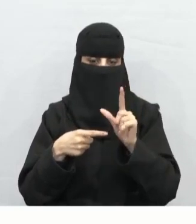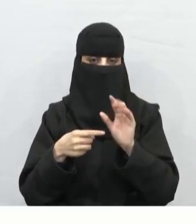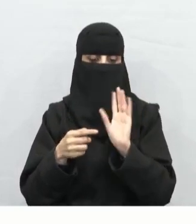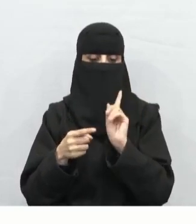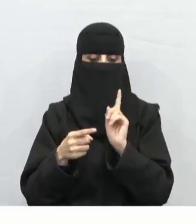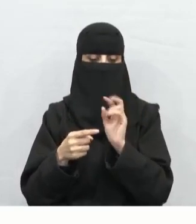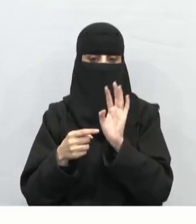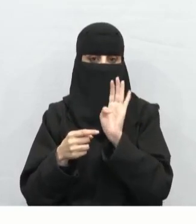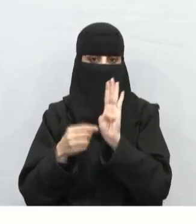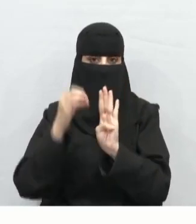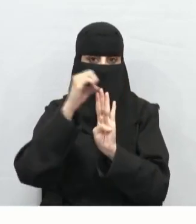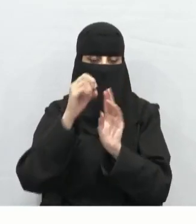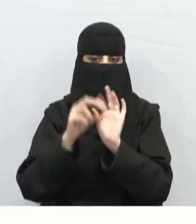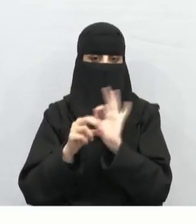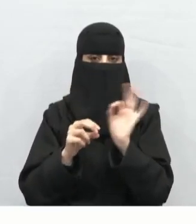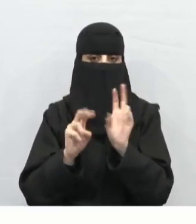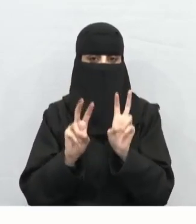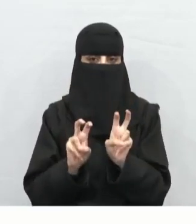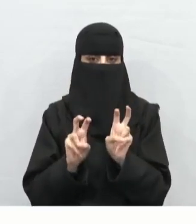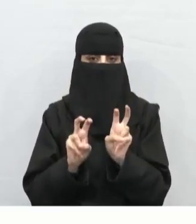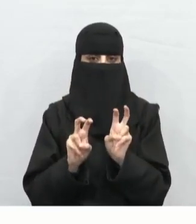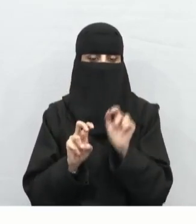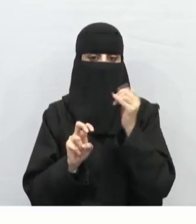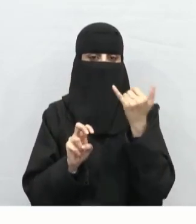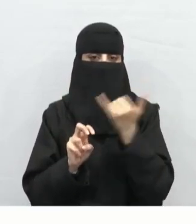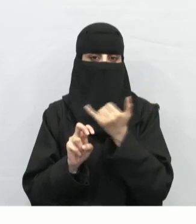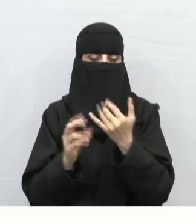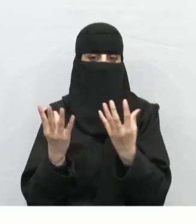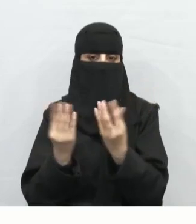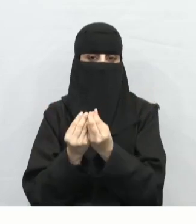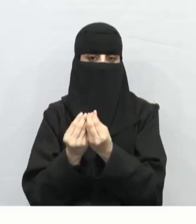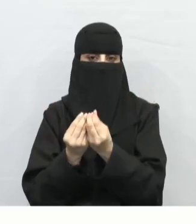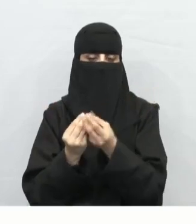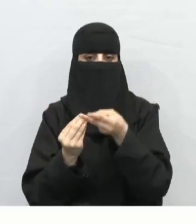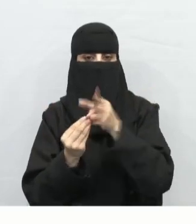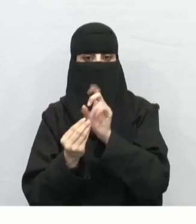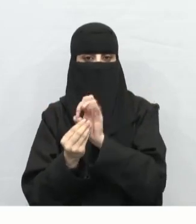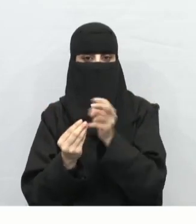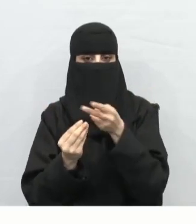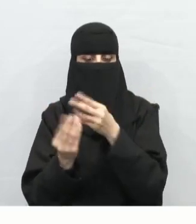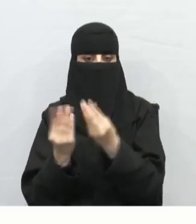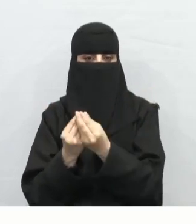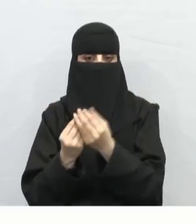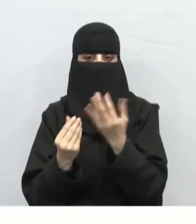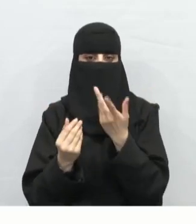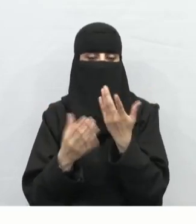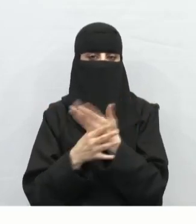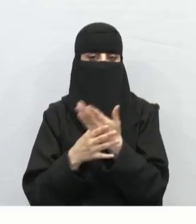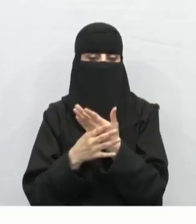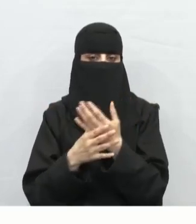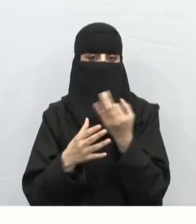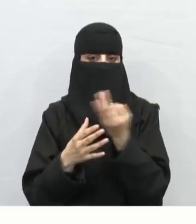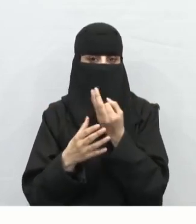لكن والحرف الذي قبله هو الشاء المضمومه سوء الان سنستطيع نطق